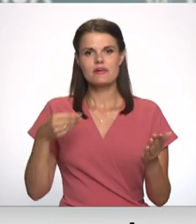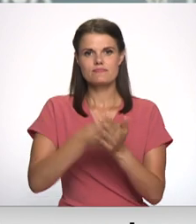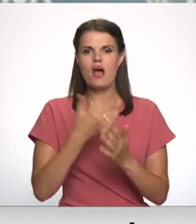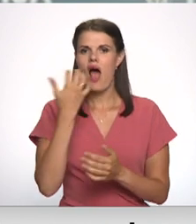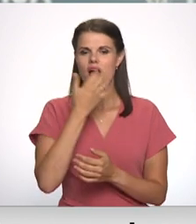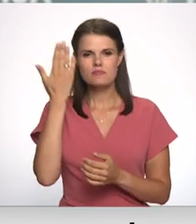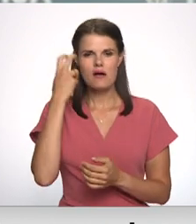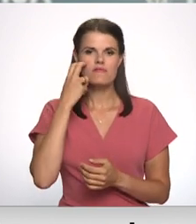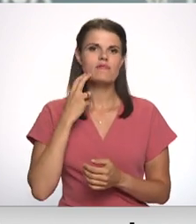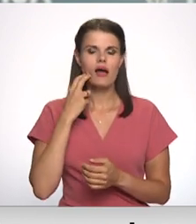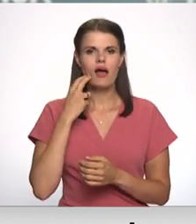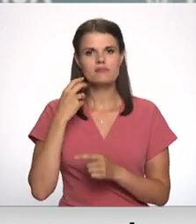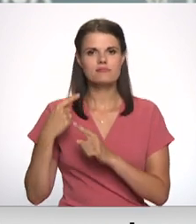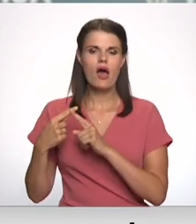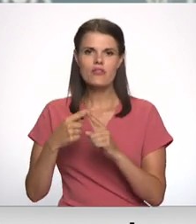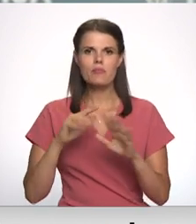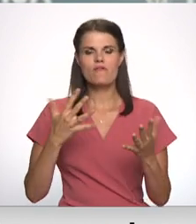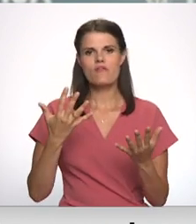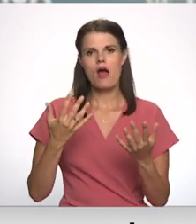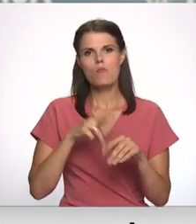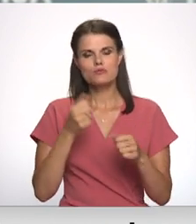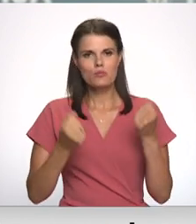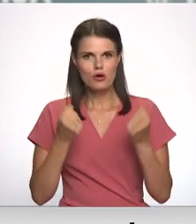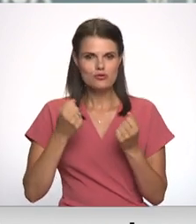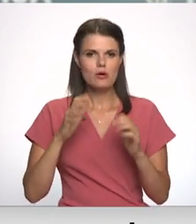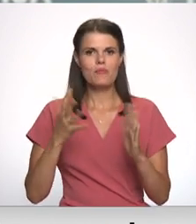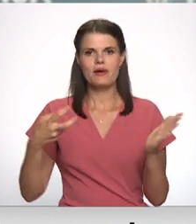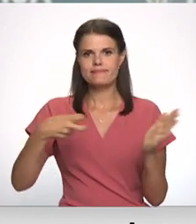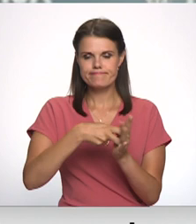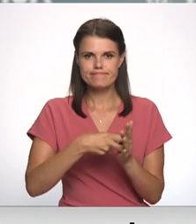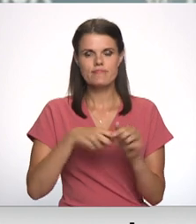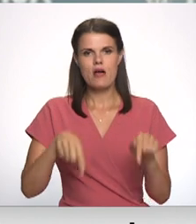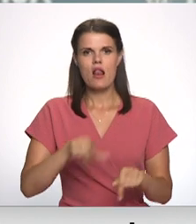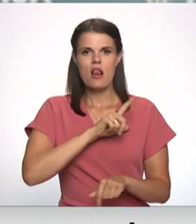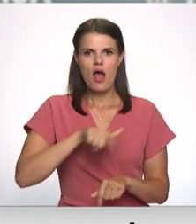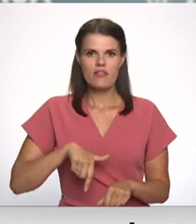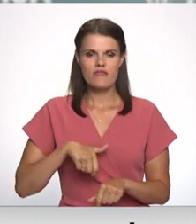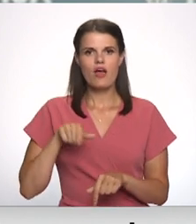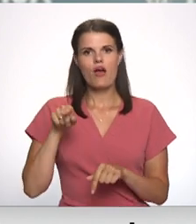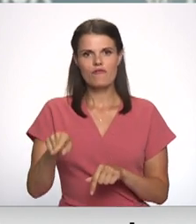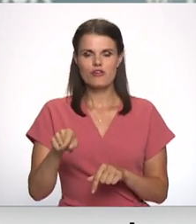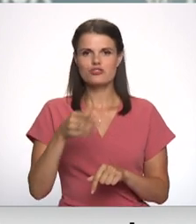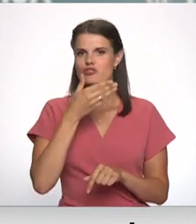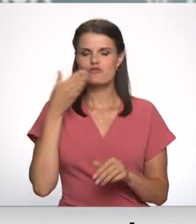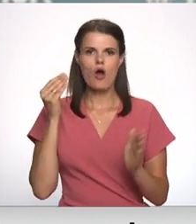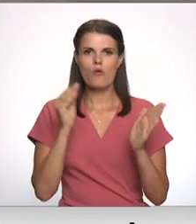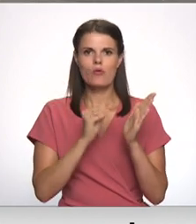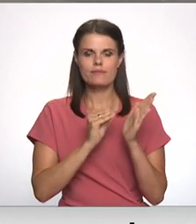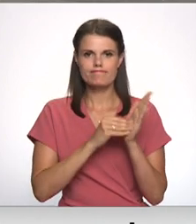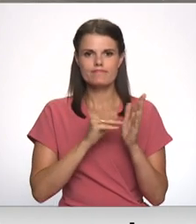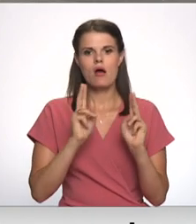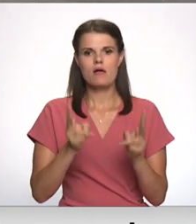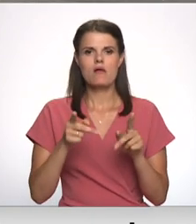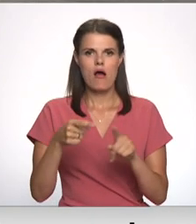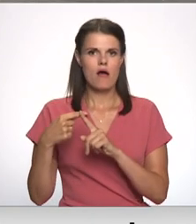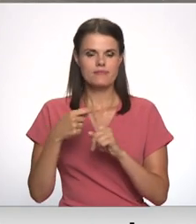bijušo operatīvo statusu transporta līdzekli, bet reģistrējot šo šeit Latvijā, viņš šīs izmaiņas nav novērsis. Policijā